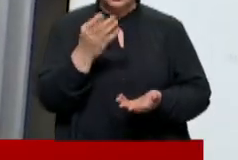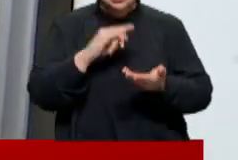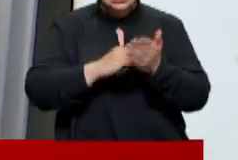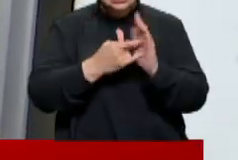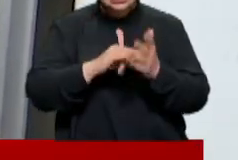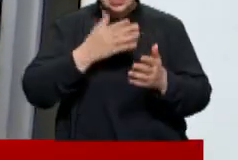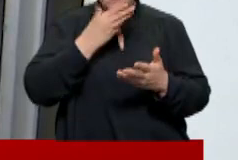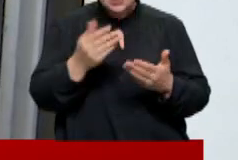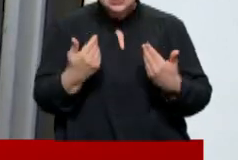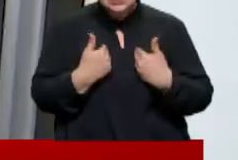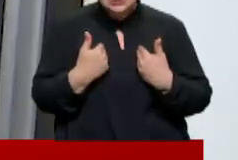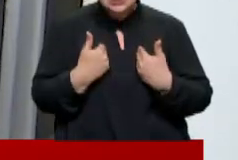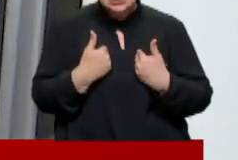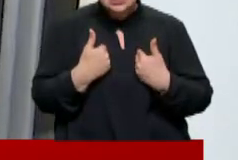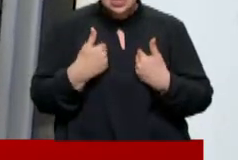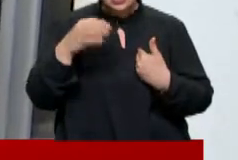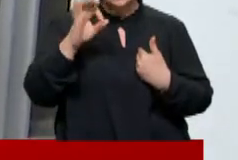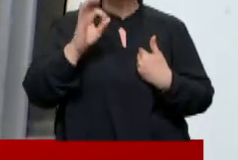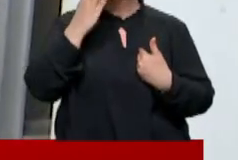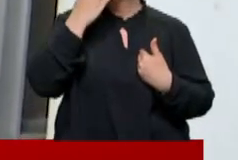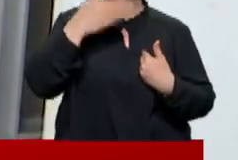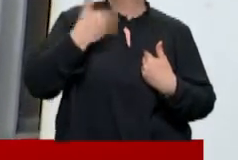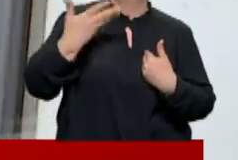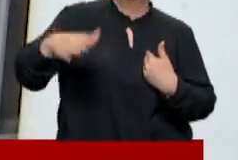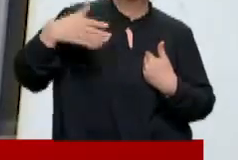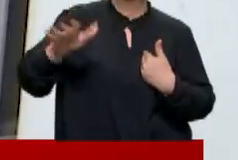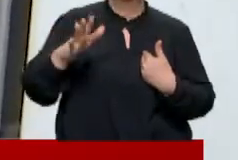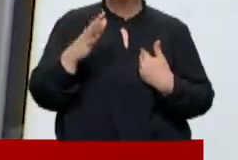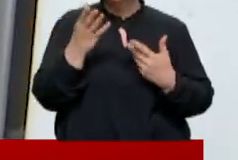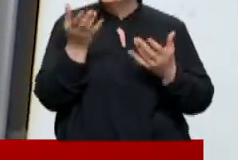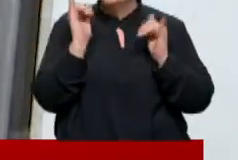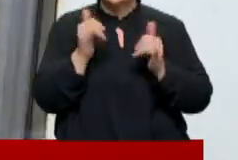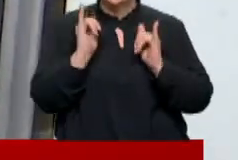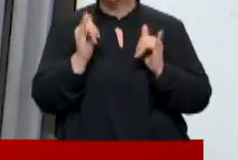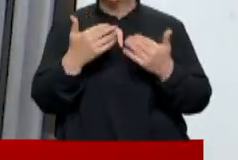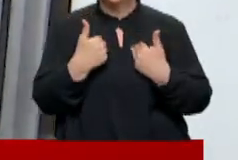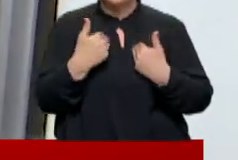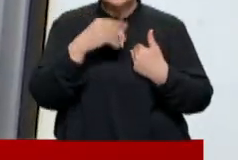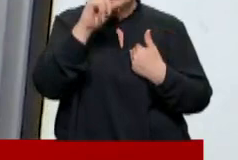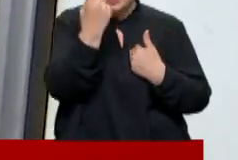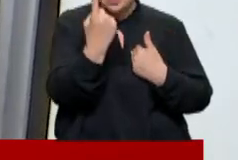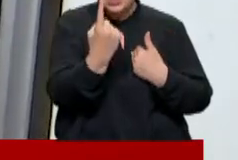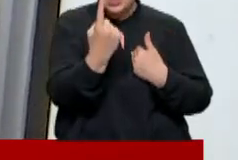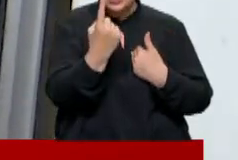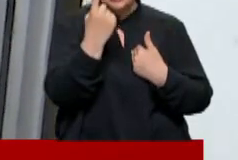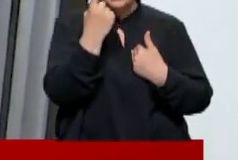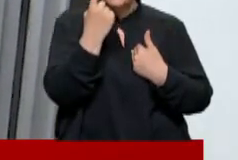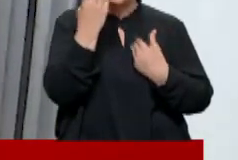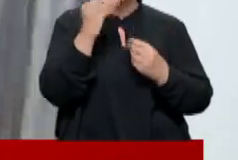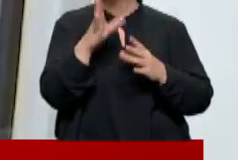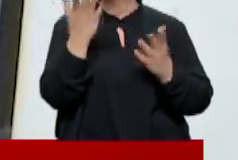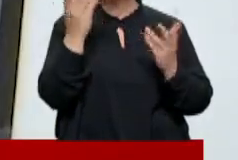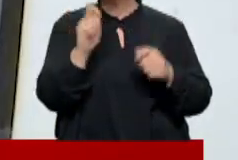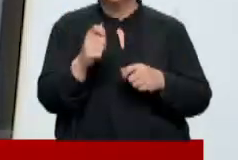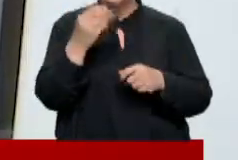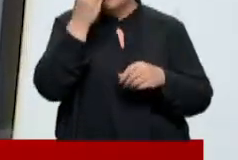Geçinebilelim de emekliyiz biz. Altını geride kalsın. Yavrum durum çok fena yani. Ben tek kişiyim. Tek olmayanlar ne